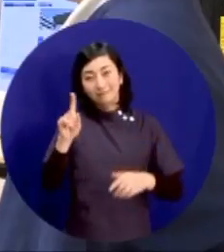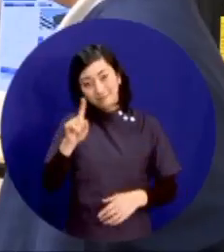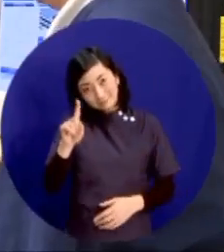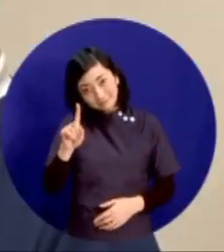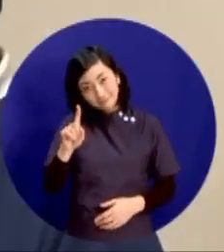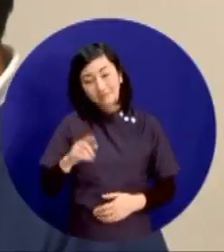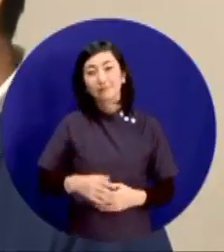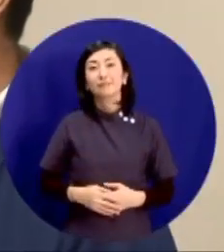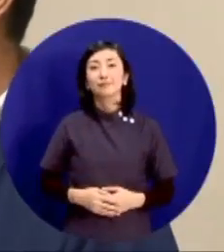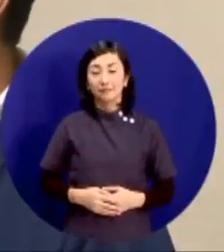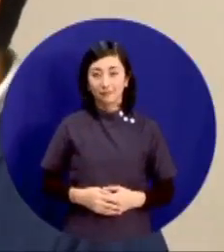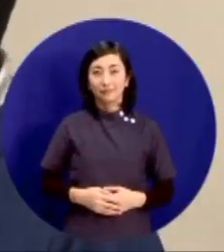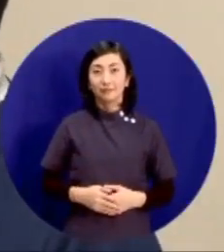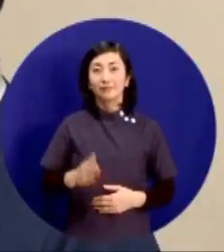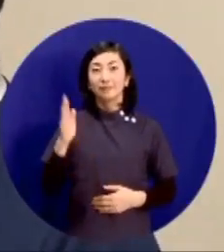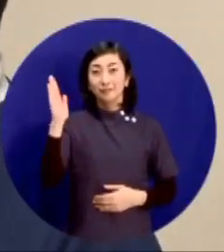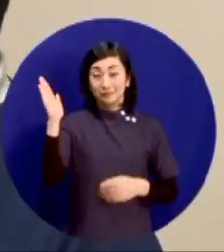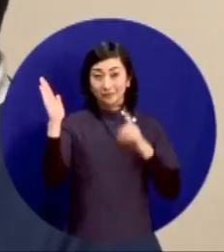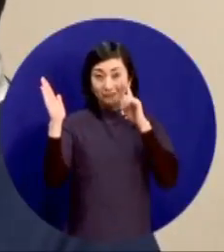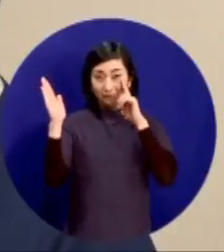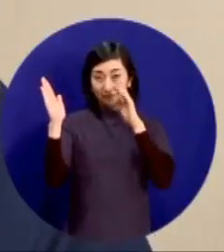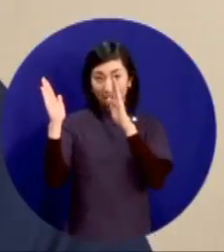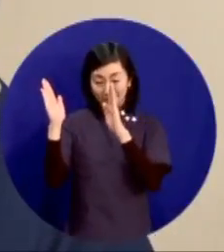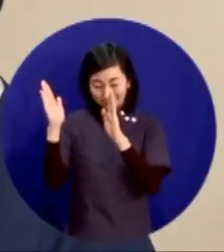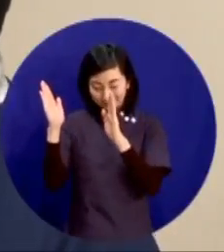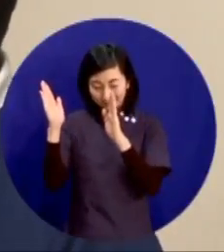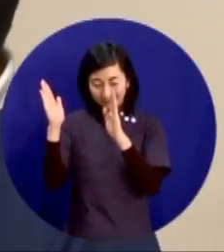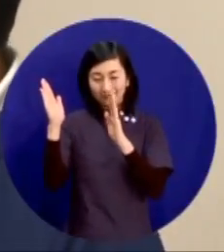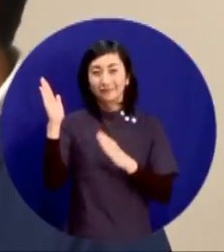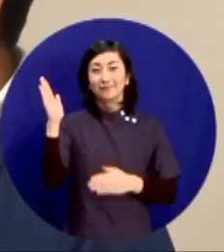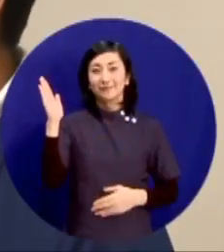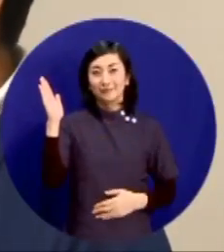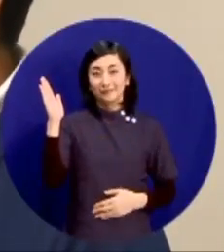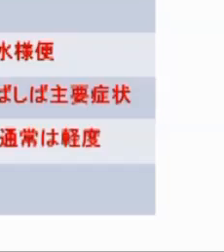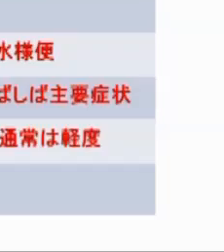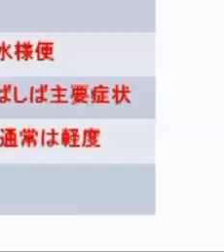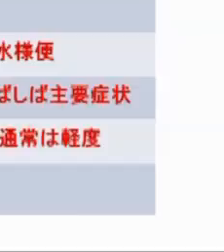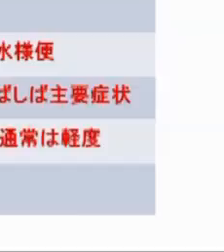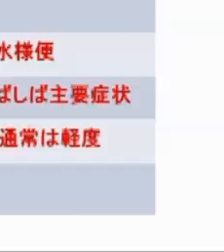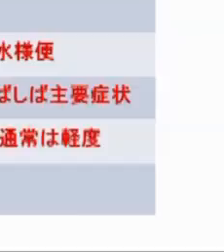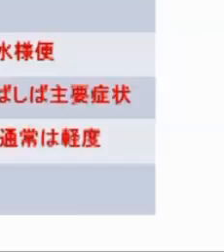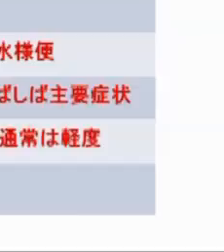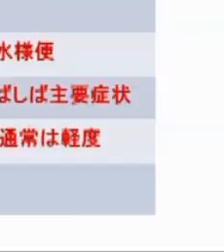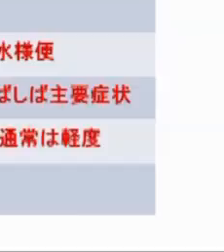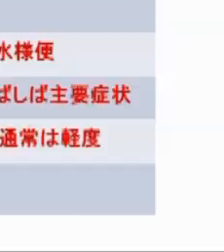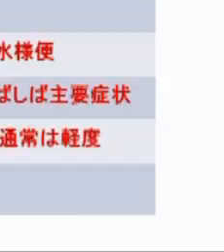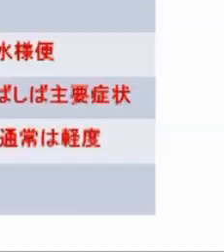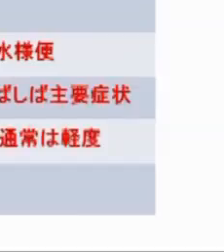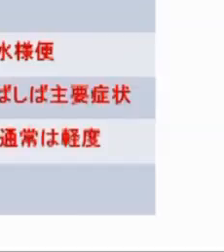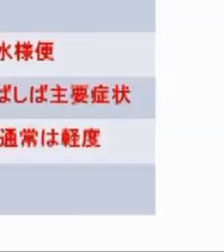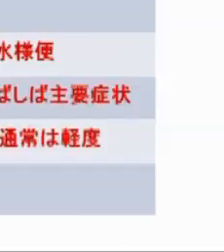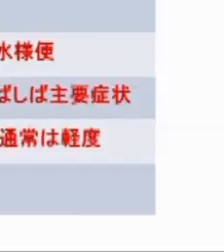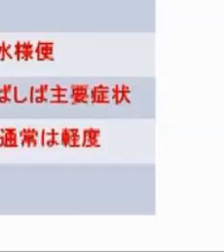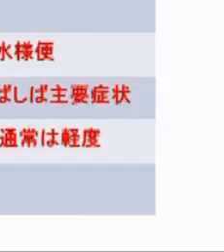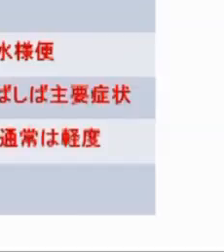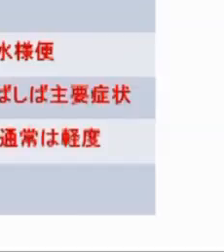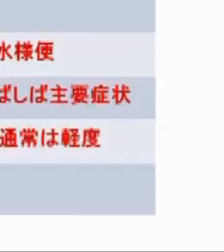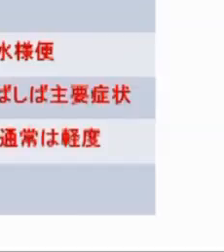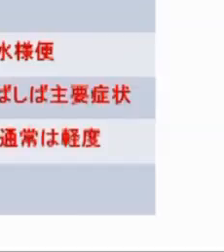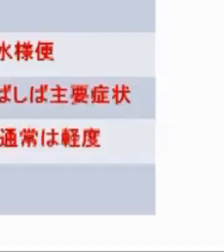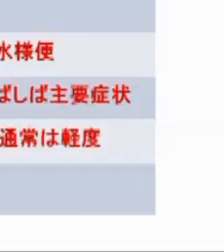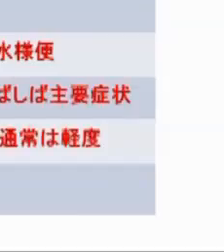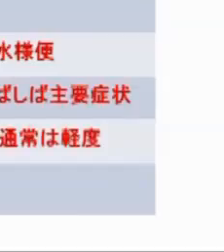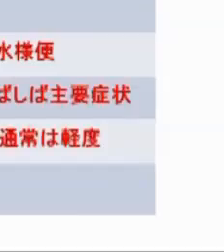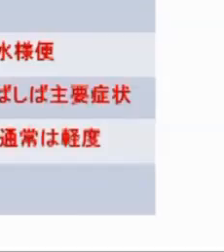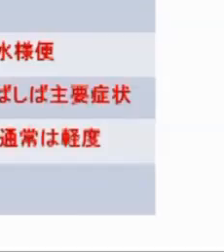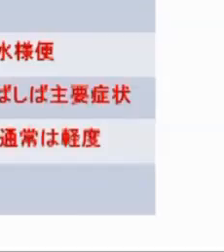でしょうか最初の方のスライドを大きくしました赤い方がノロウイルスですま皆さんに有名な